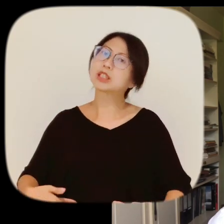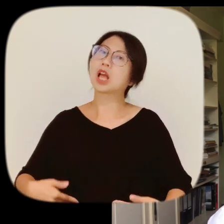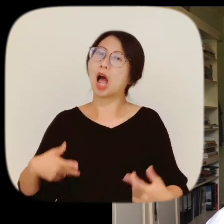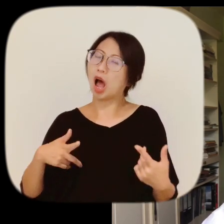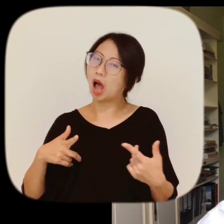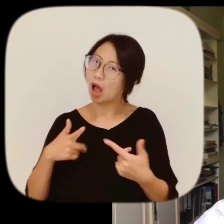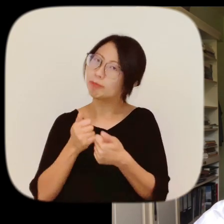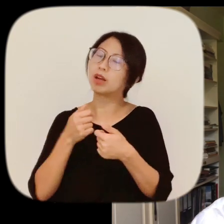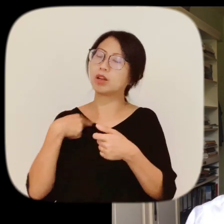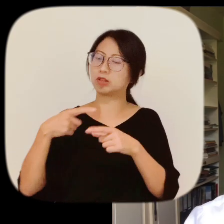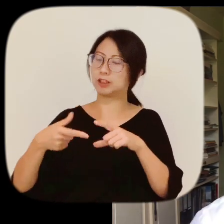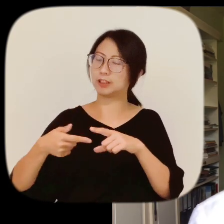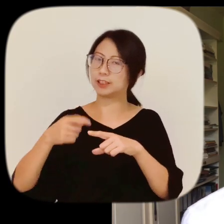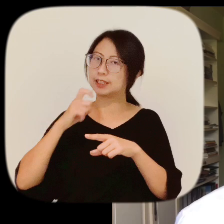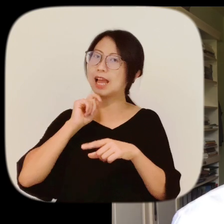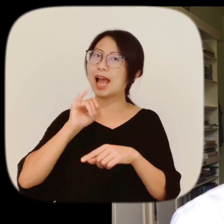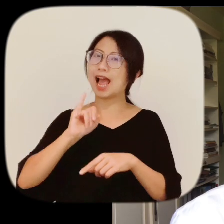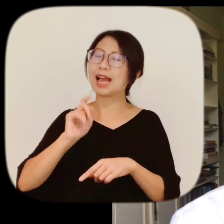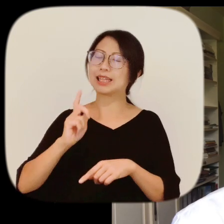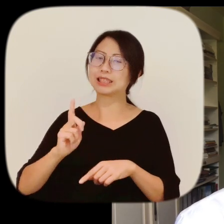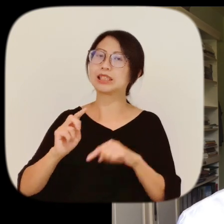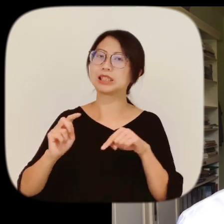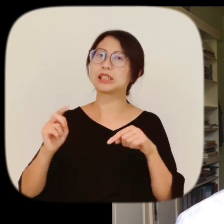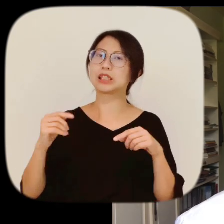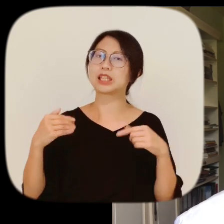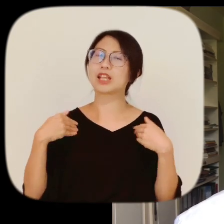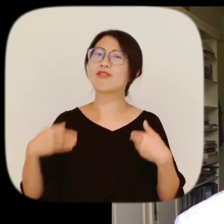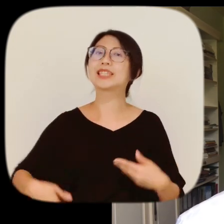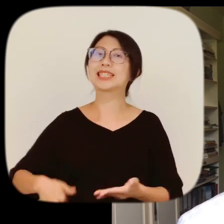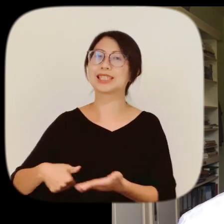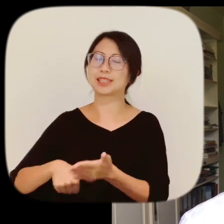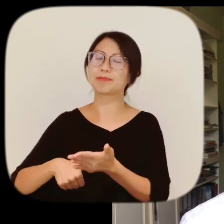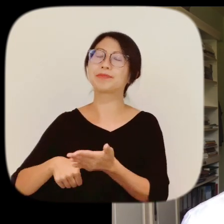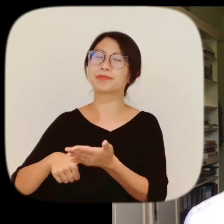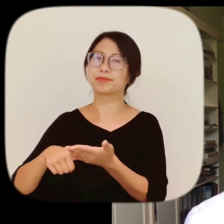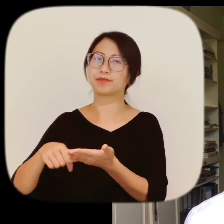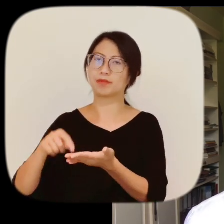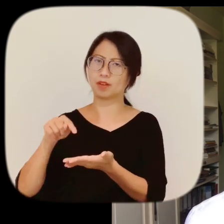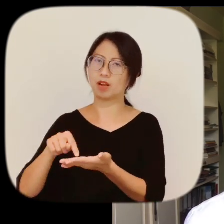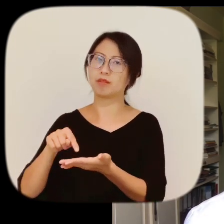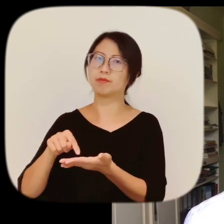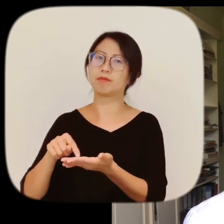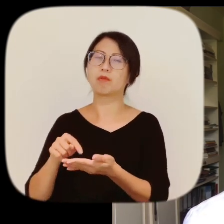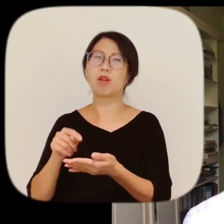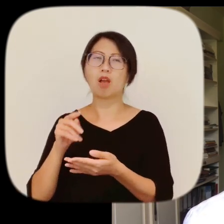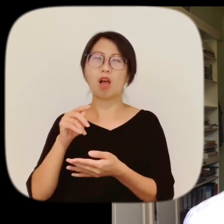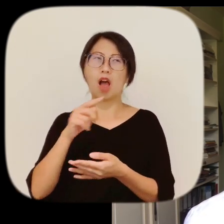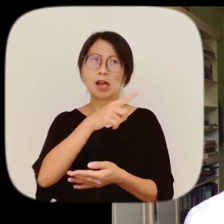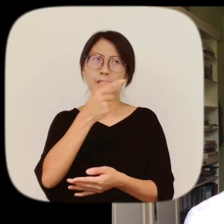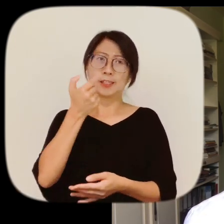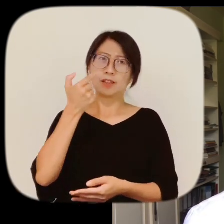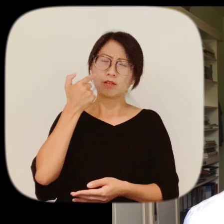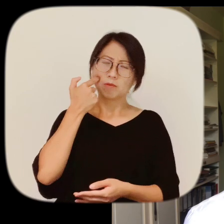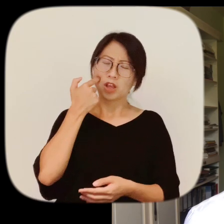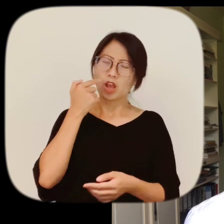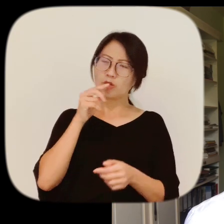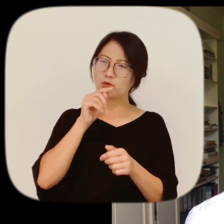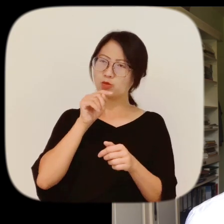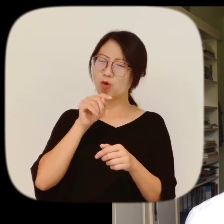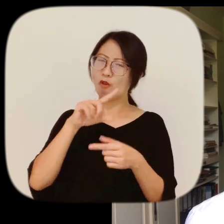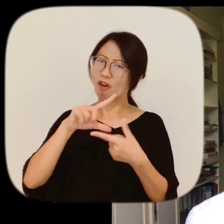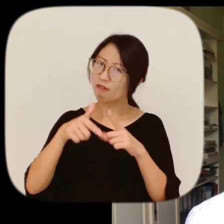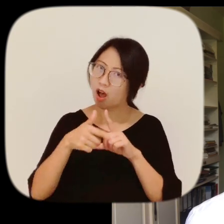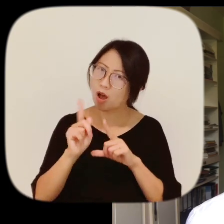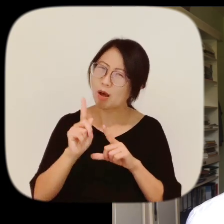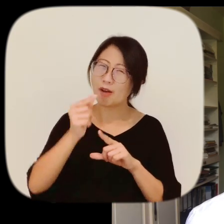资格的人你才好来投票那么严谨的做法好像很麻烦但这个就是Living in truth就是一种是我们要